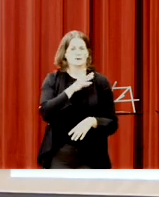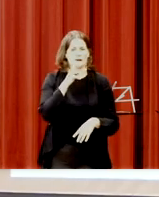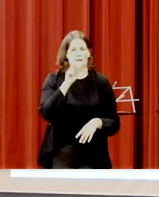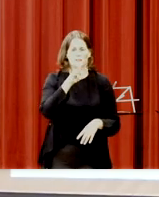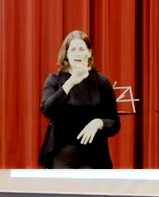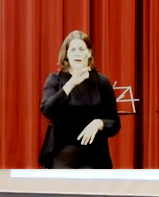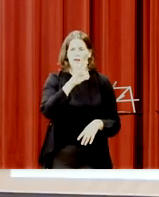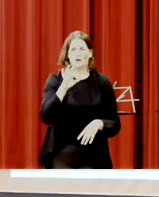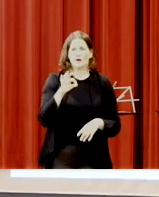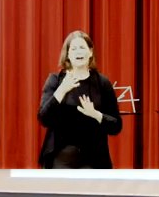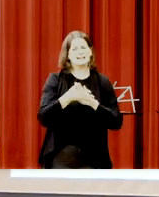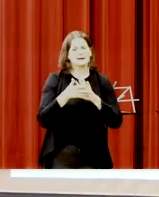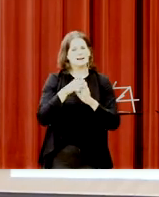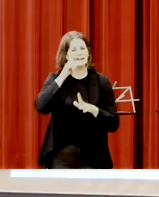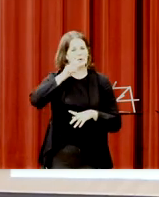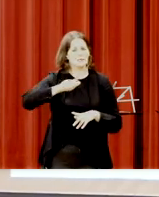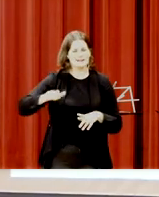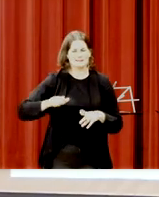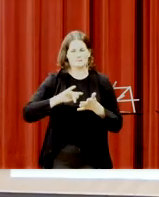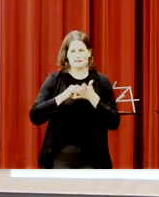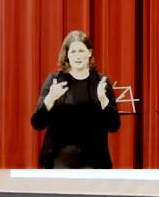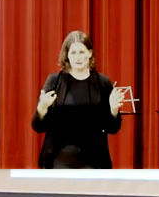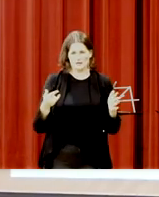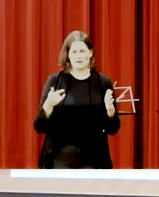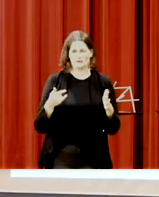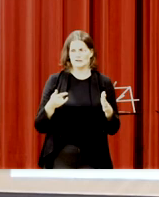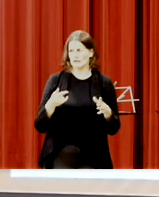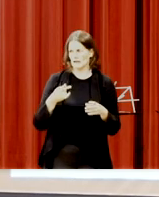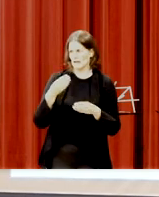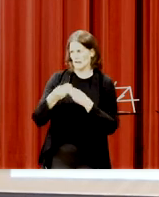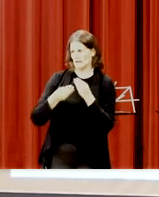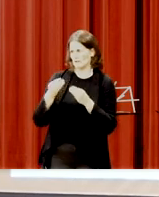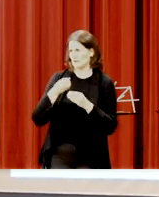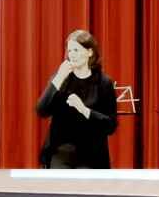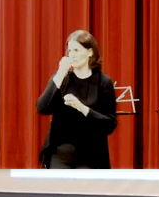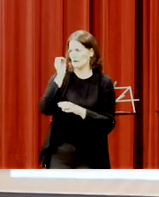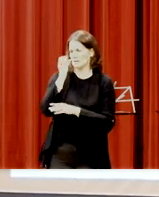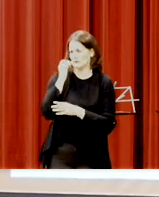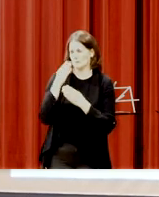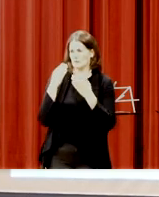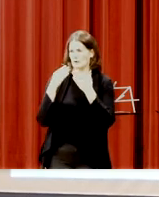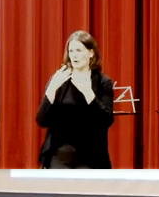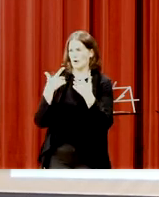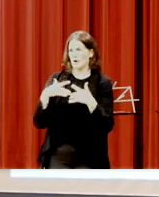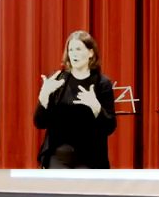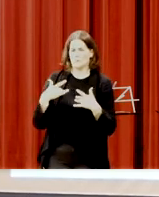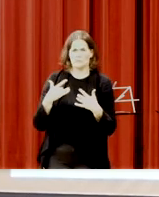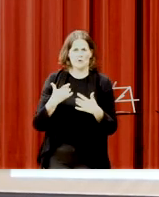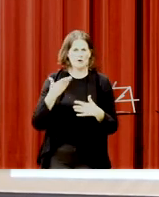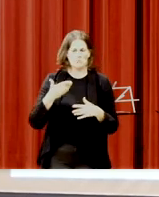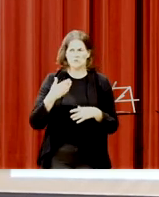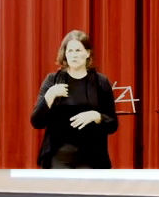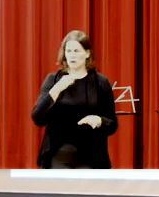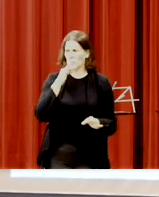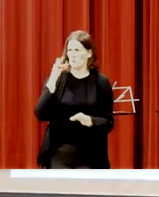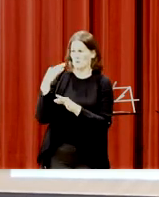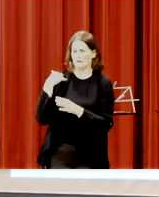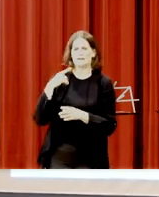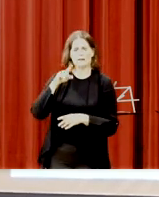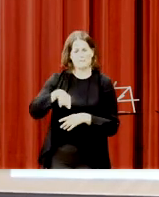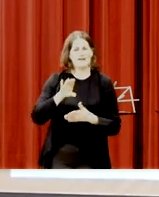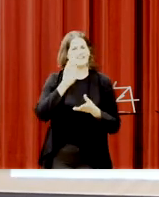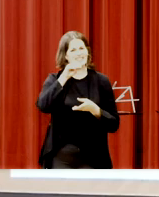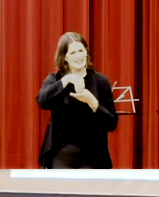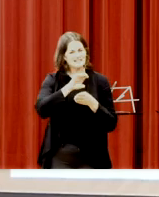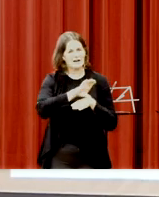inspiradora, que nosaltres a la Conselleria, de fet, també estem ara mateix plantejant com, de fet, totes aquestes revolucions tecnològiques que ja han arribat aquí han